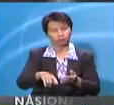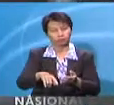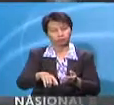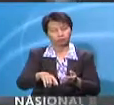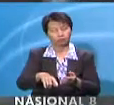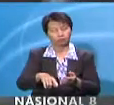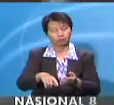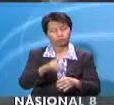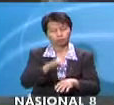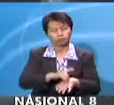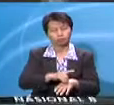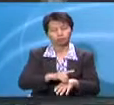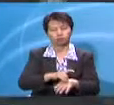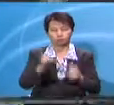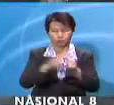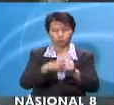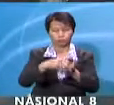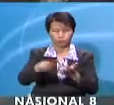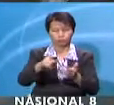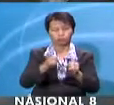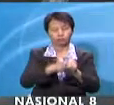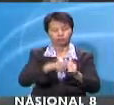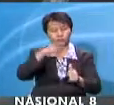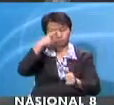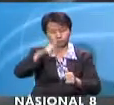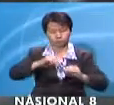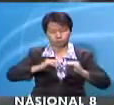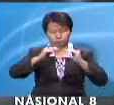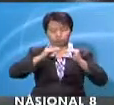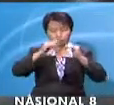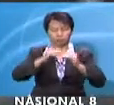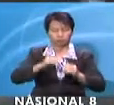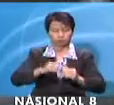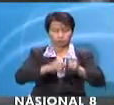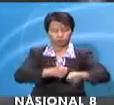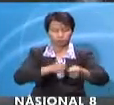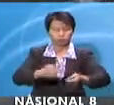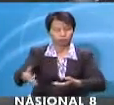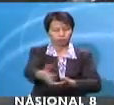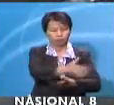insentif untuk meningkatkan hasil